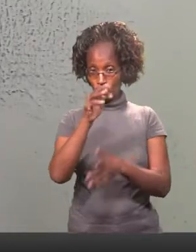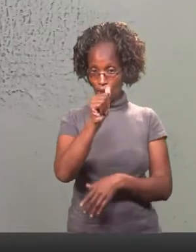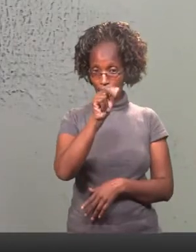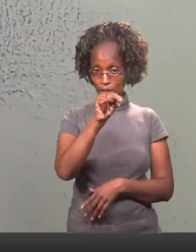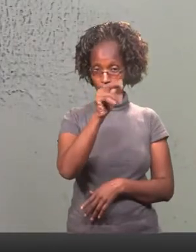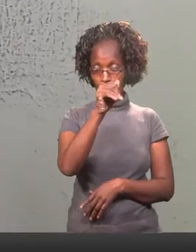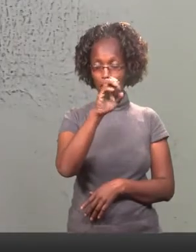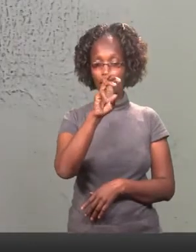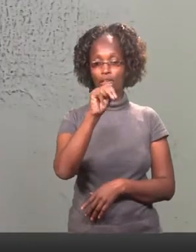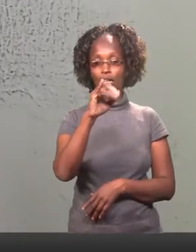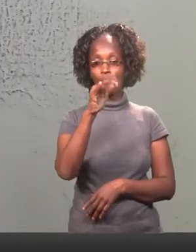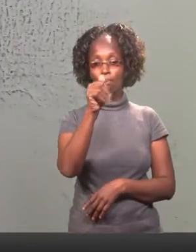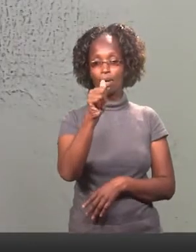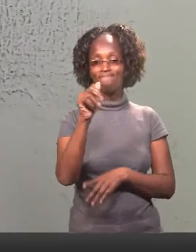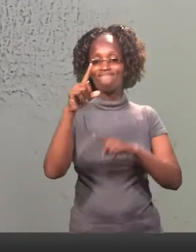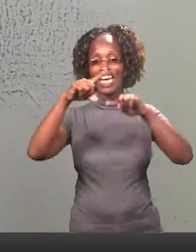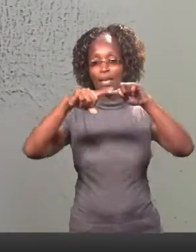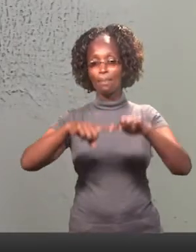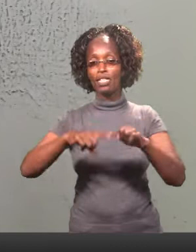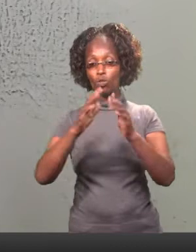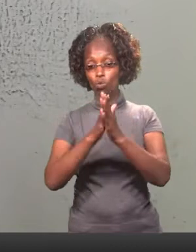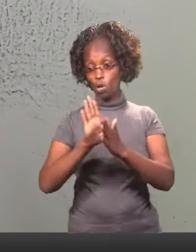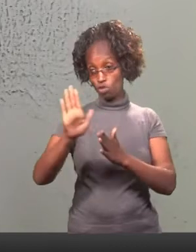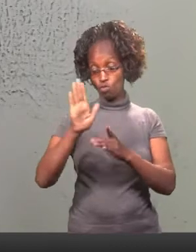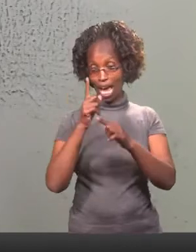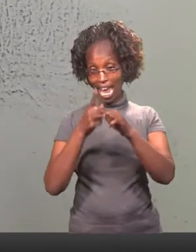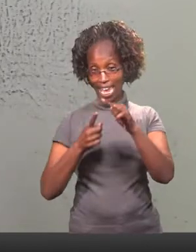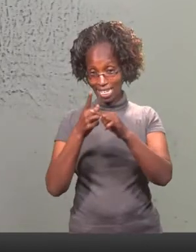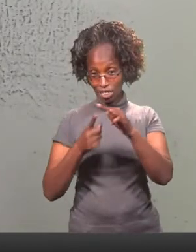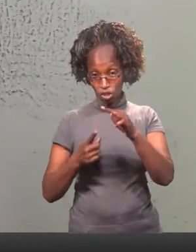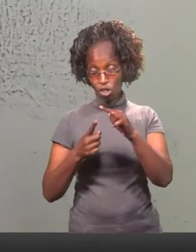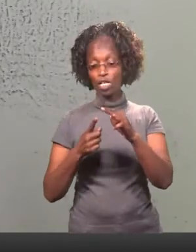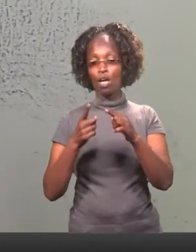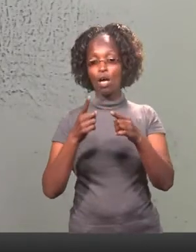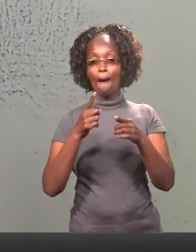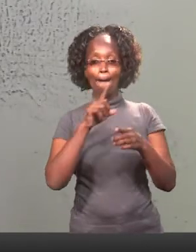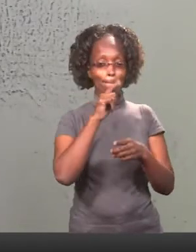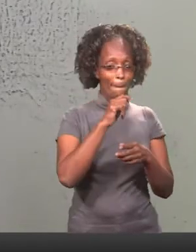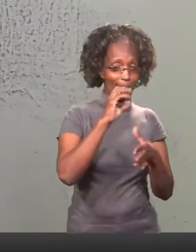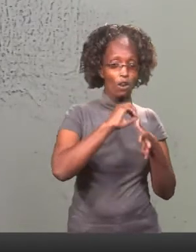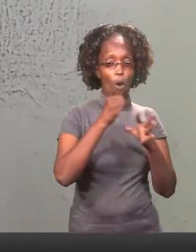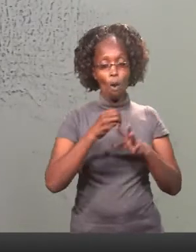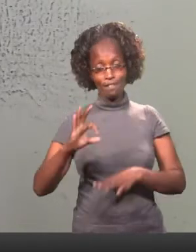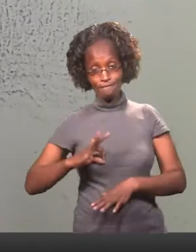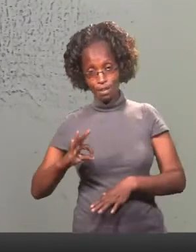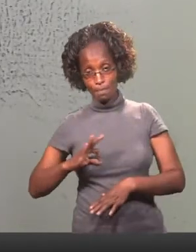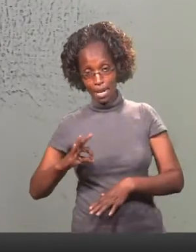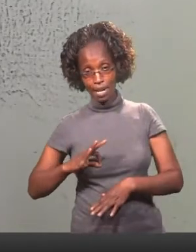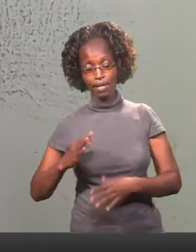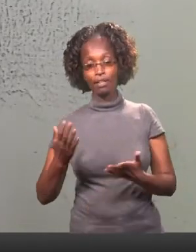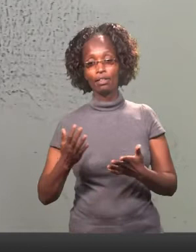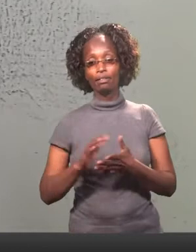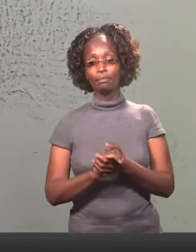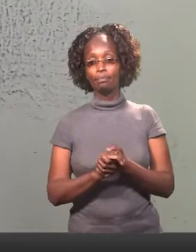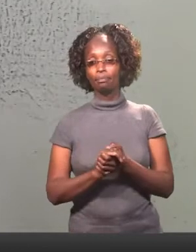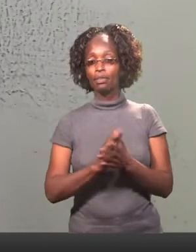it also depends on the age and sex. For males, we say that they have